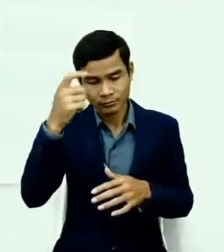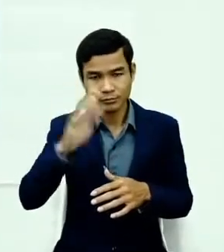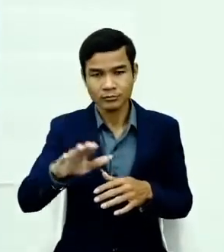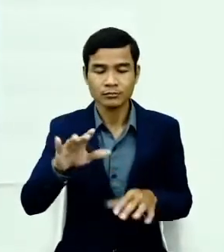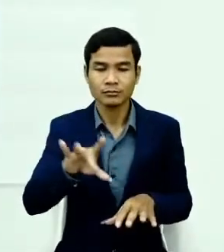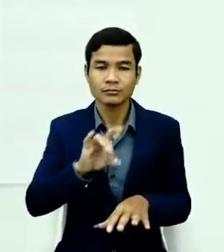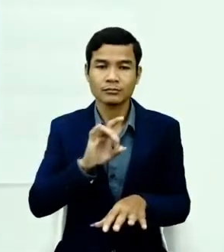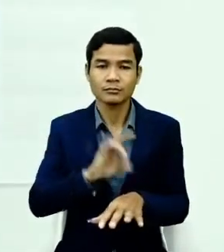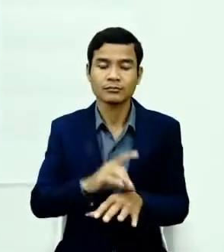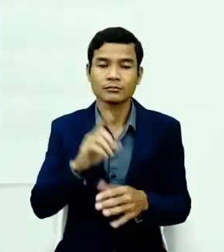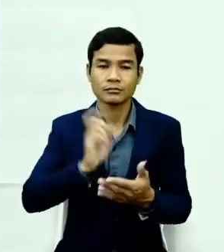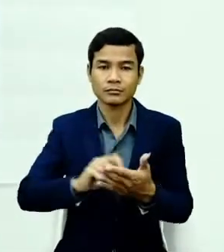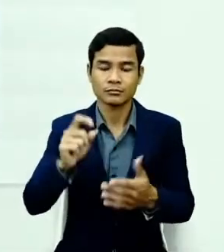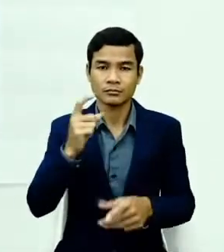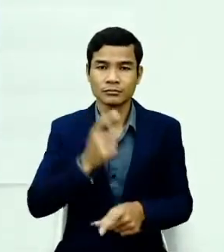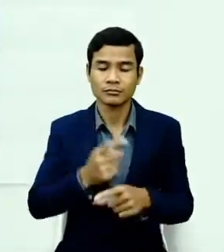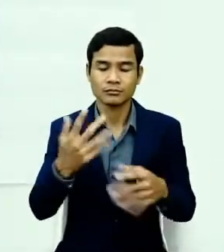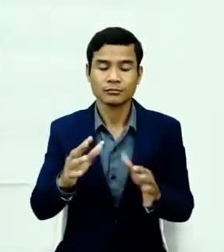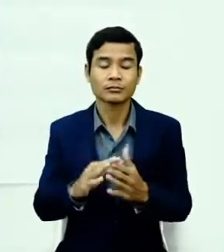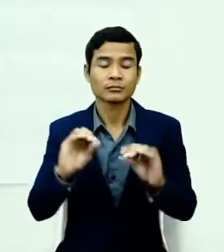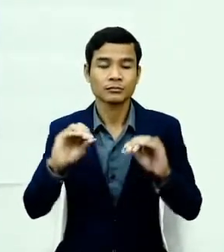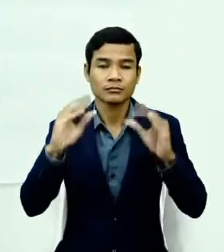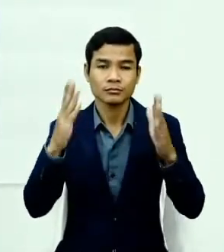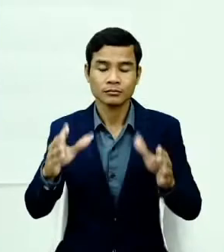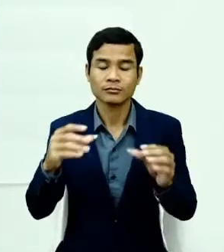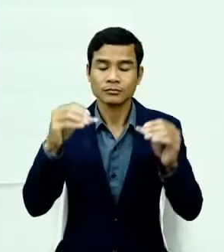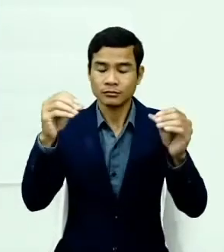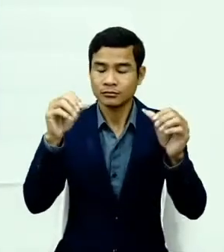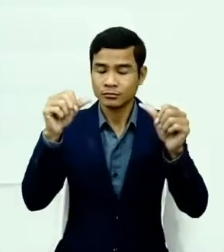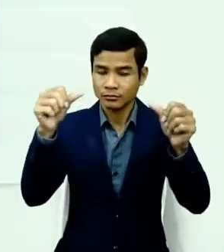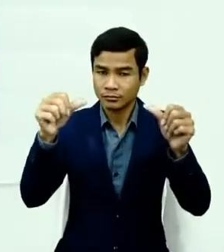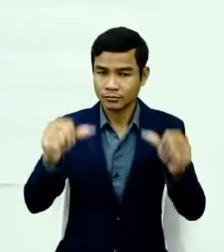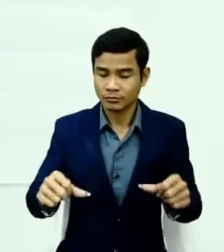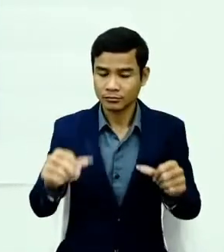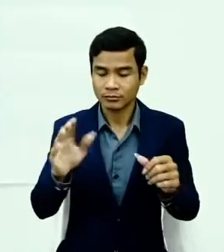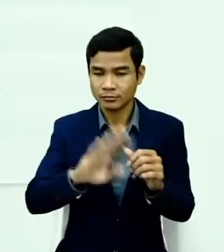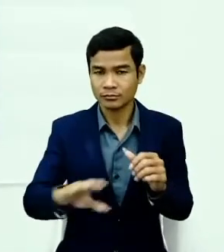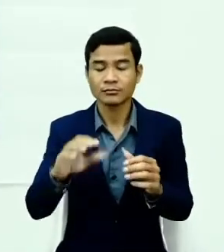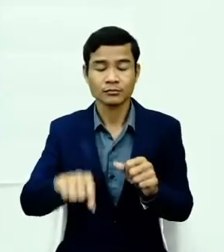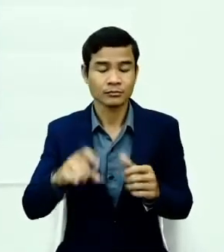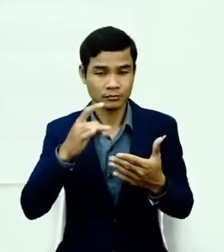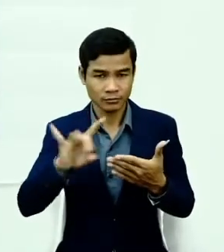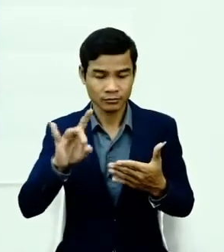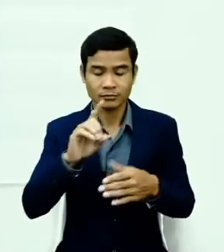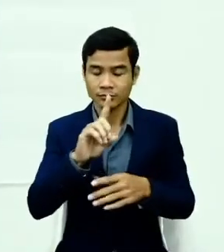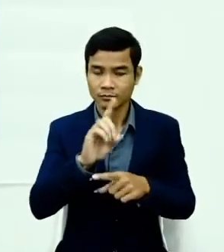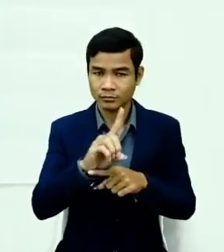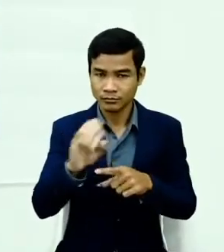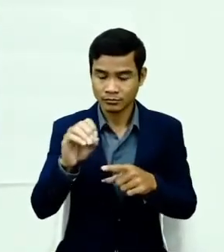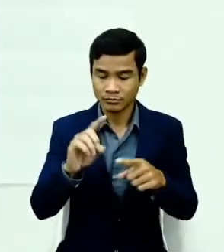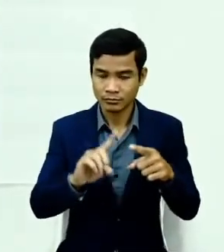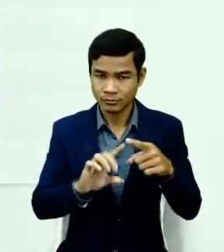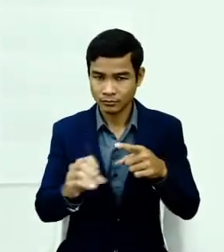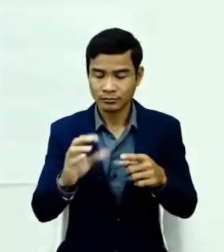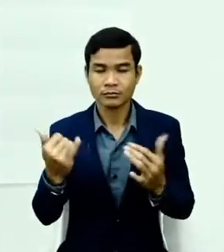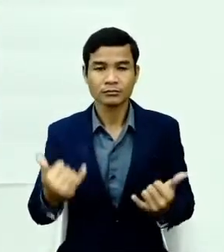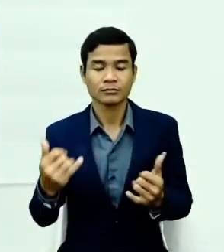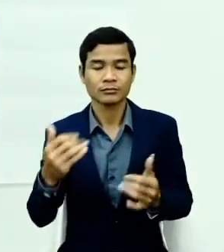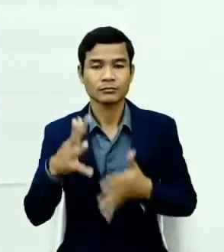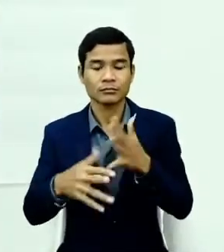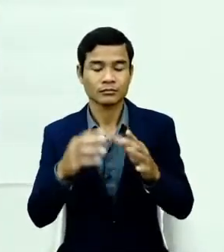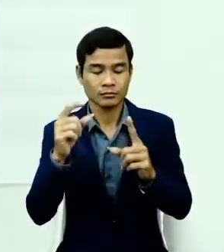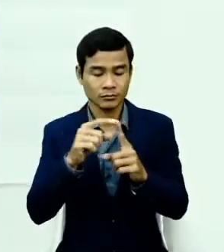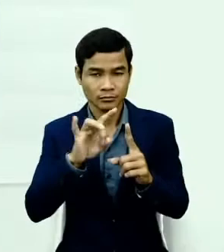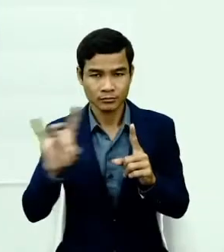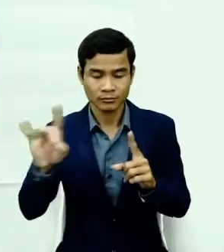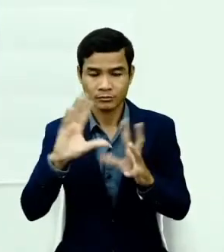បើកូនបានធ្វើបានត្រឹមត្រូវដោយអ្នកគ្រូបង្ហាញកូននៅលើក្តារខៀននេះគឺកូនកូនបានពិន្ទុស្មើនឹង10ឥឡូវកូនកូនត្រៀមខ្លួនអានជាងទាំងអស់ឡើ